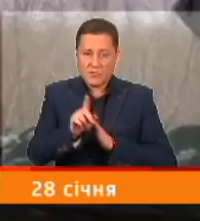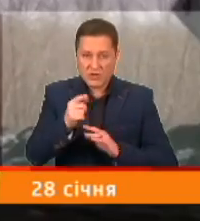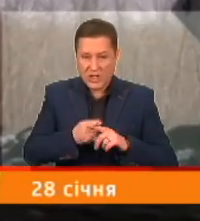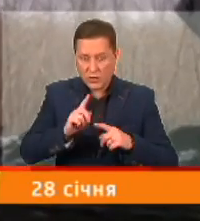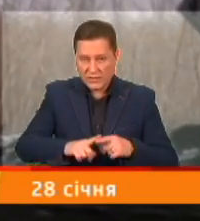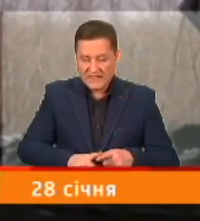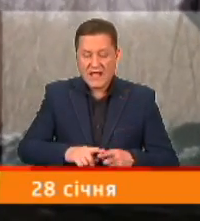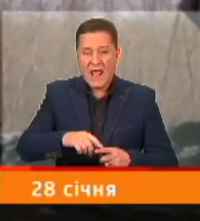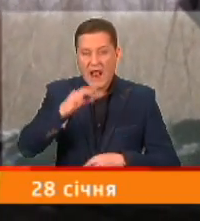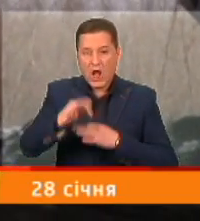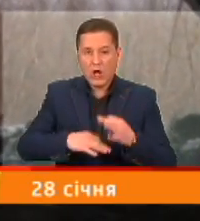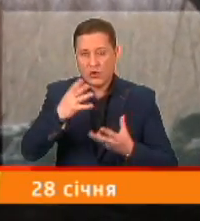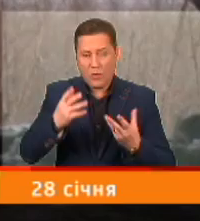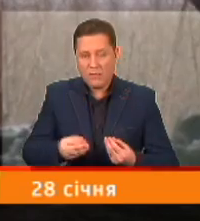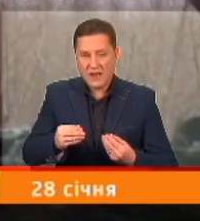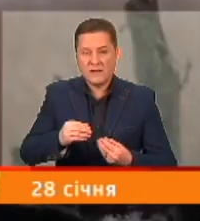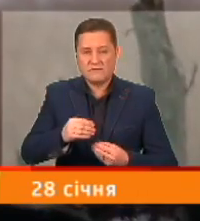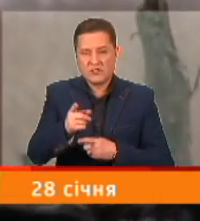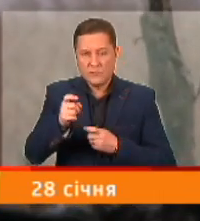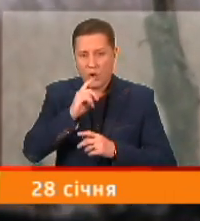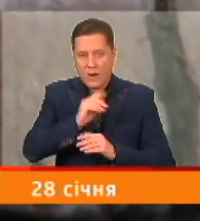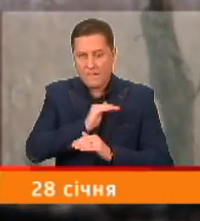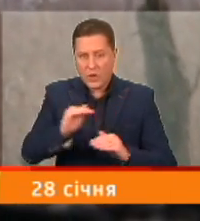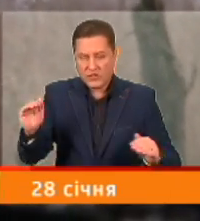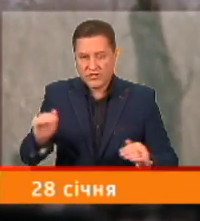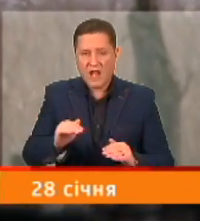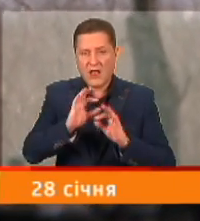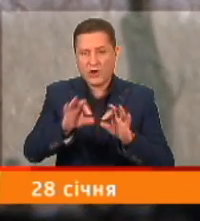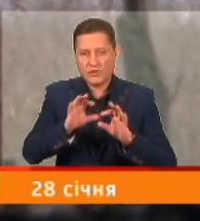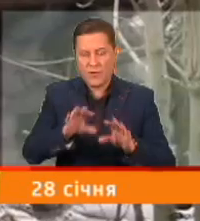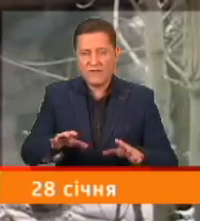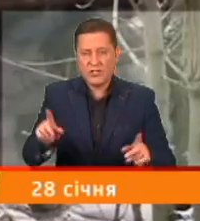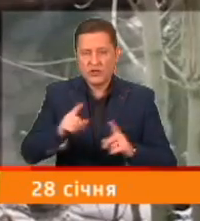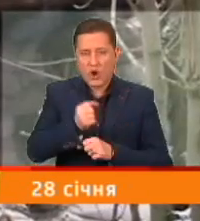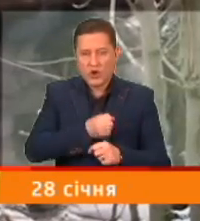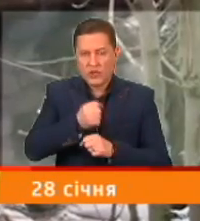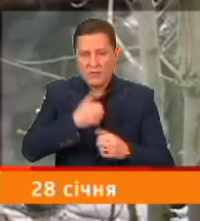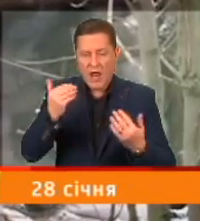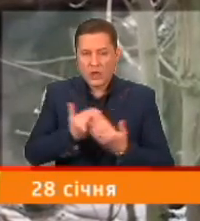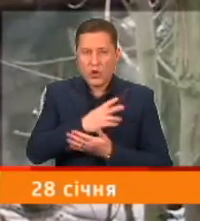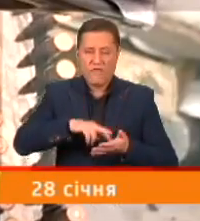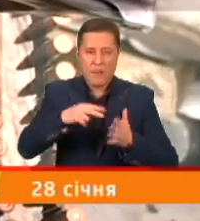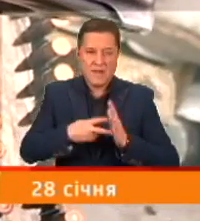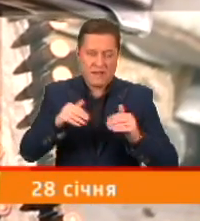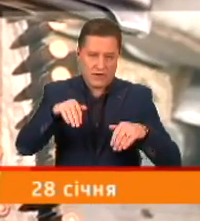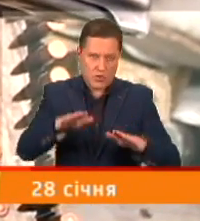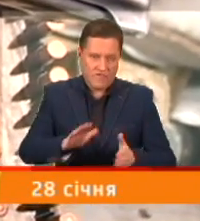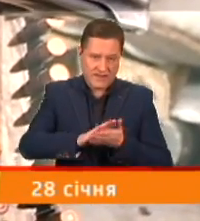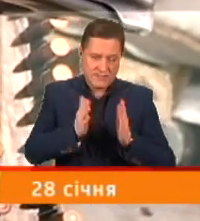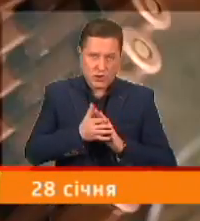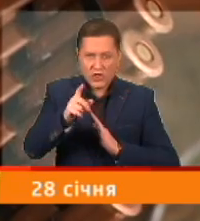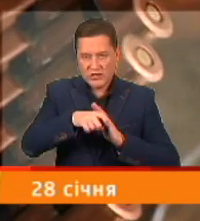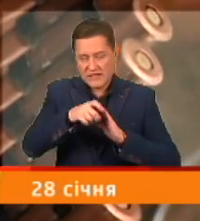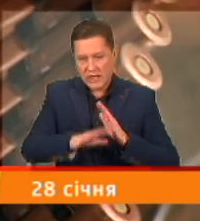доби на передовій зброя мовчала. Тим часом в ОБСЄ розповіли, розробляють новий план врегулювання ситуації на